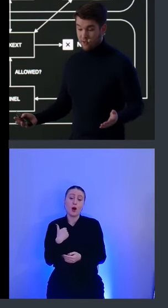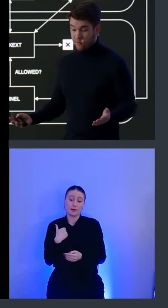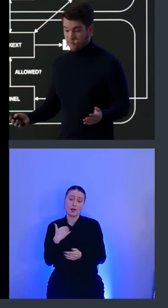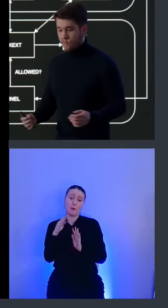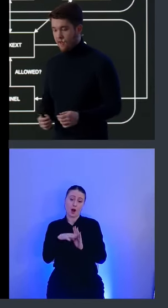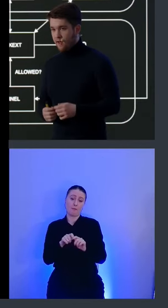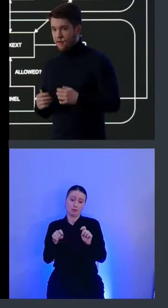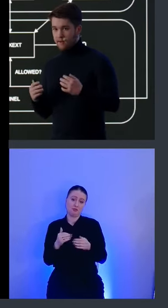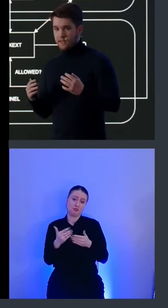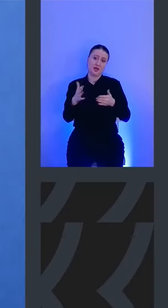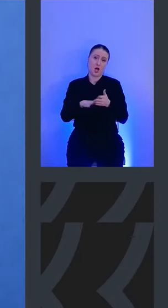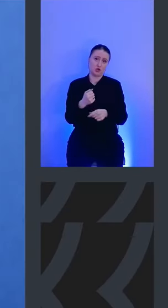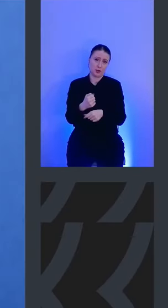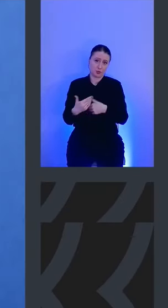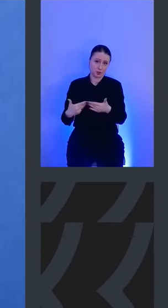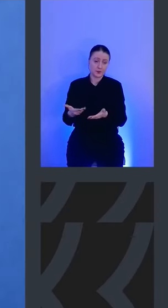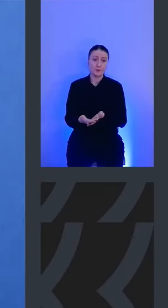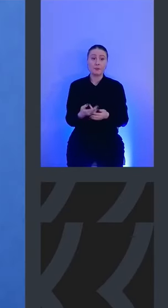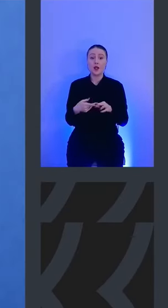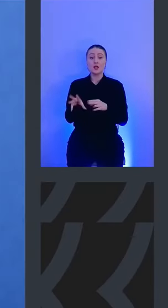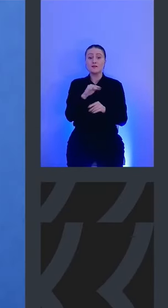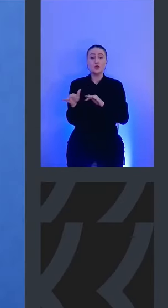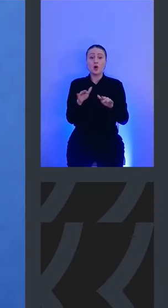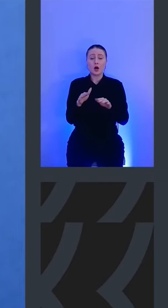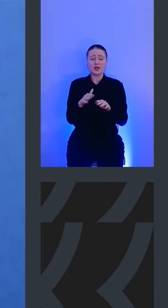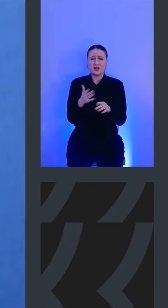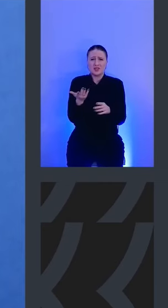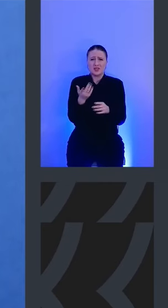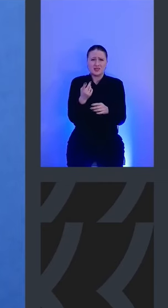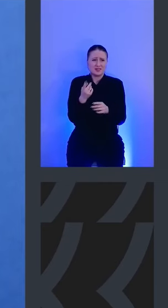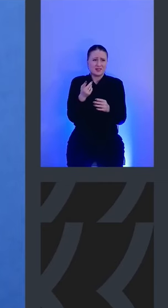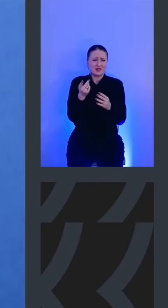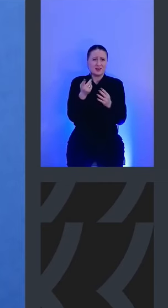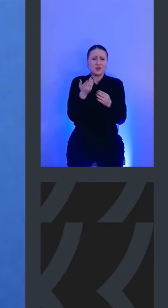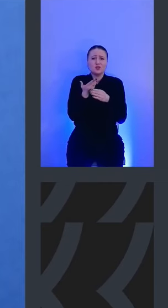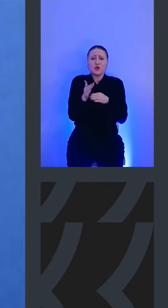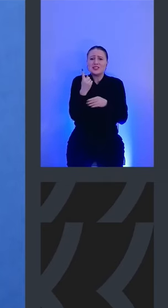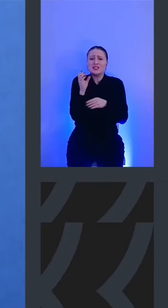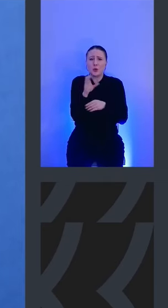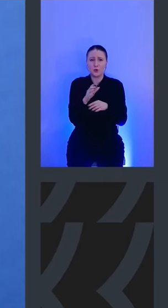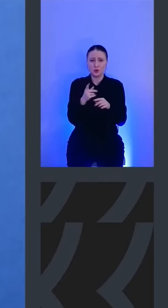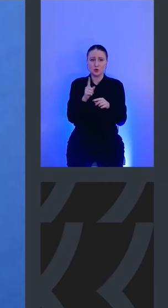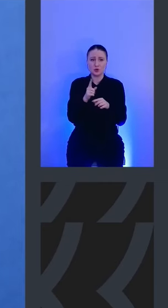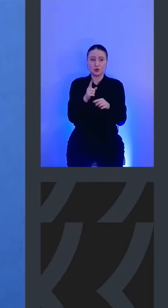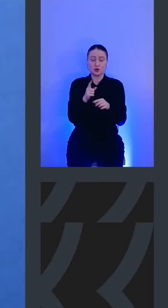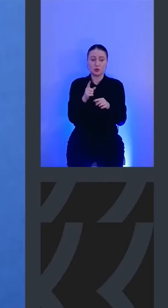запущенную программу. Вся эта активность занимает доли секунды, то есть для того, чтобы не аффектить на